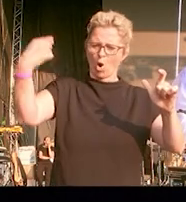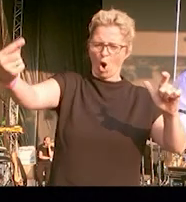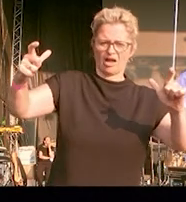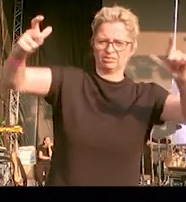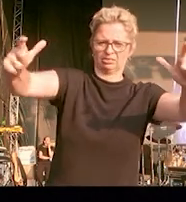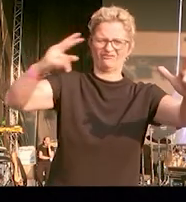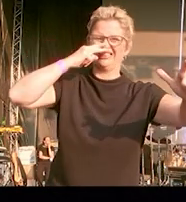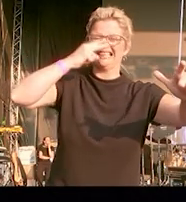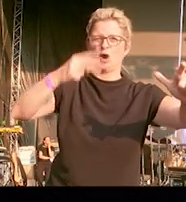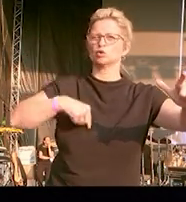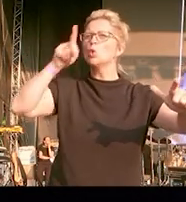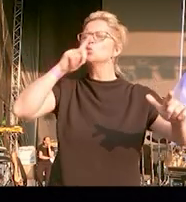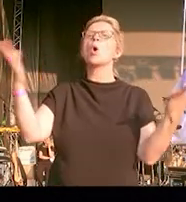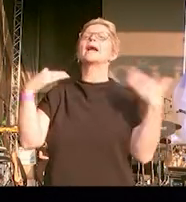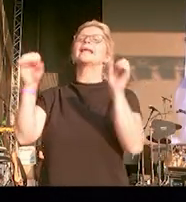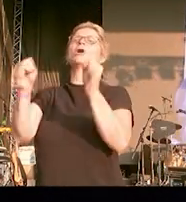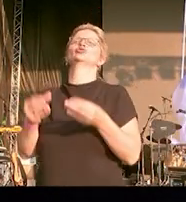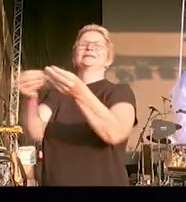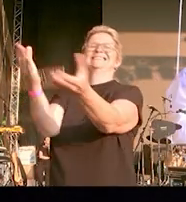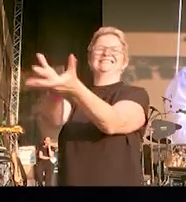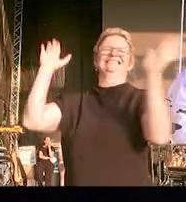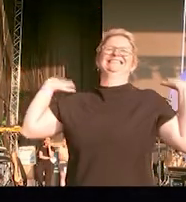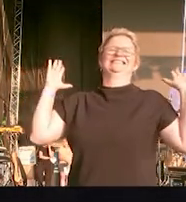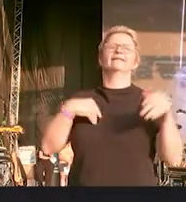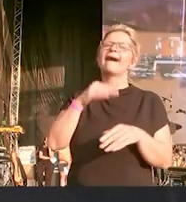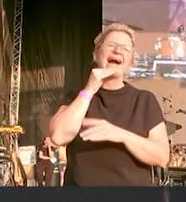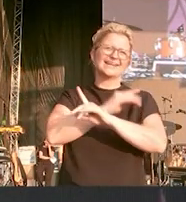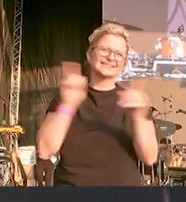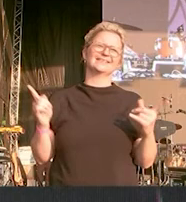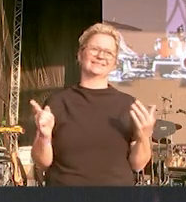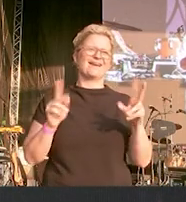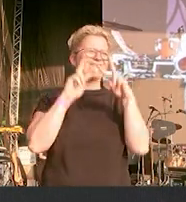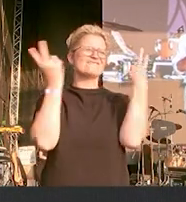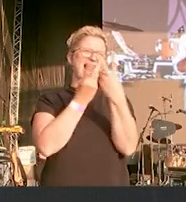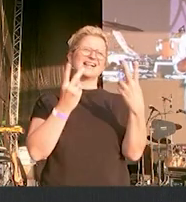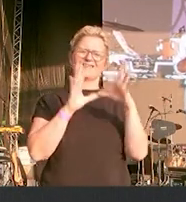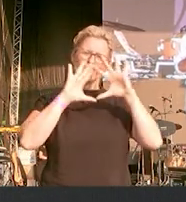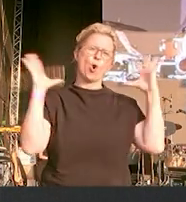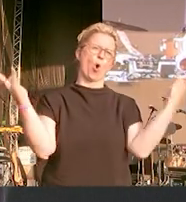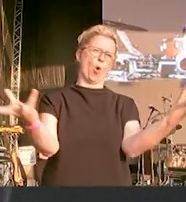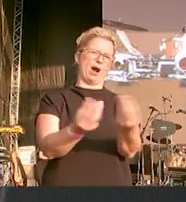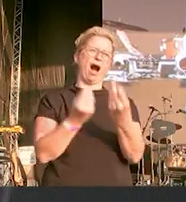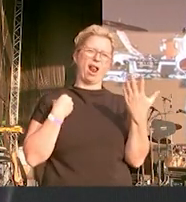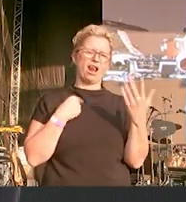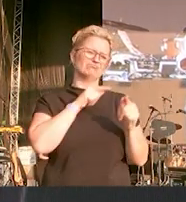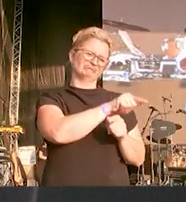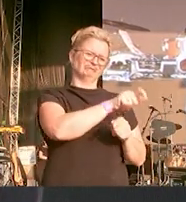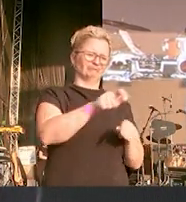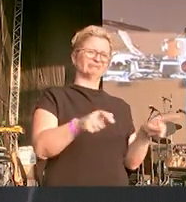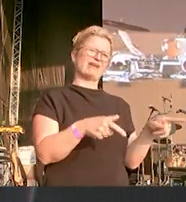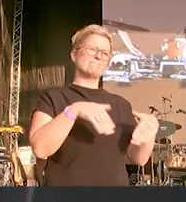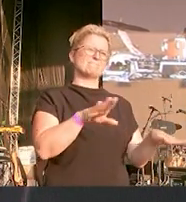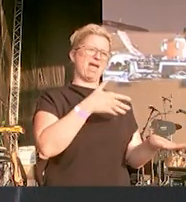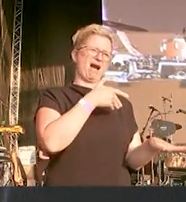reicht Klimaschutz und Umweltschutz nicht. In Zeiten in einer globalisierten Welt, wo viele ärmer und